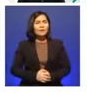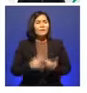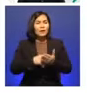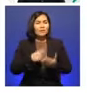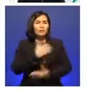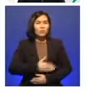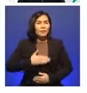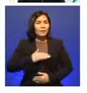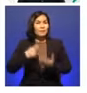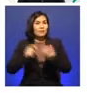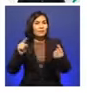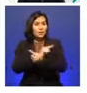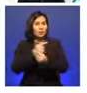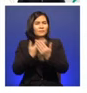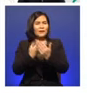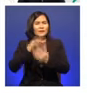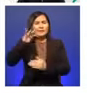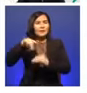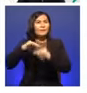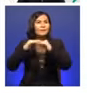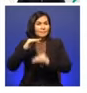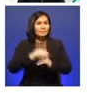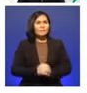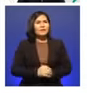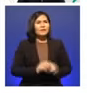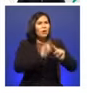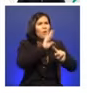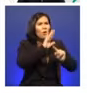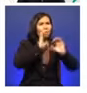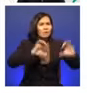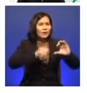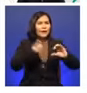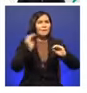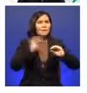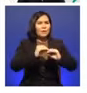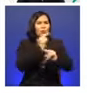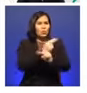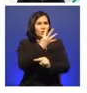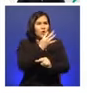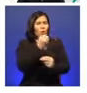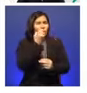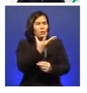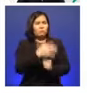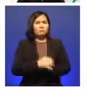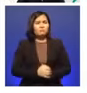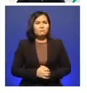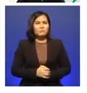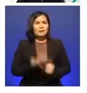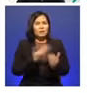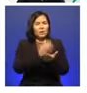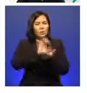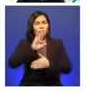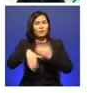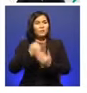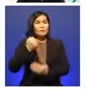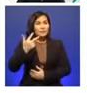ครับแต่ข้าราชการก็มีจำนวนสูงเกือบ4เท่านะฮะเพราะนั้นสัดส่วนของ3กองทุนจากสไลด์นะฮะก็จะเห็นนะฮะ